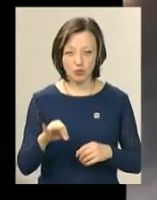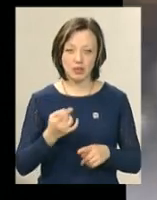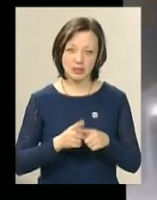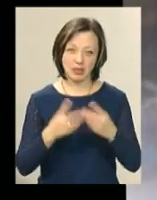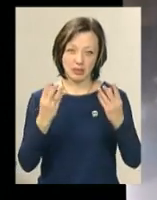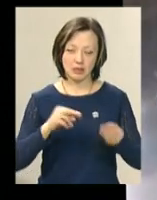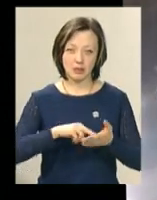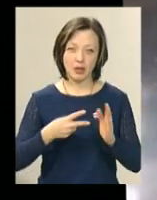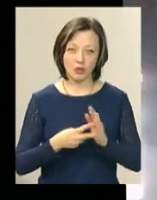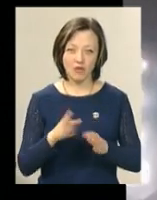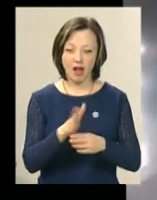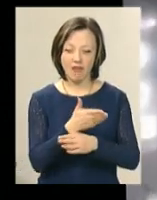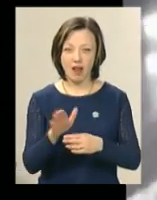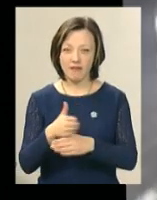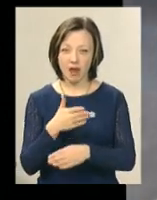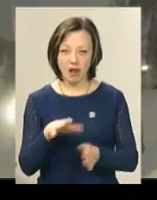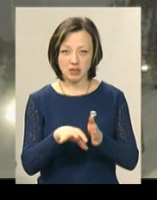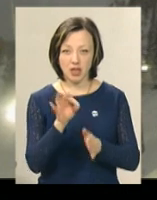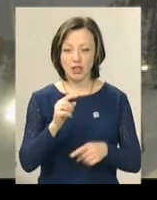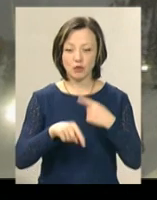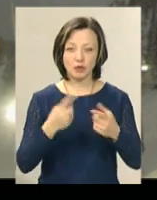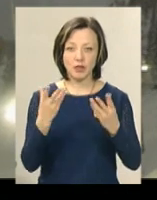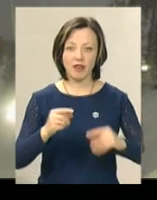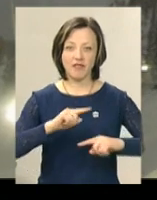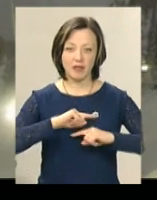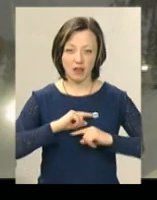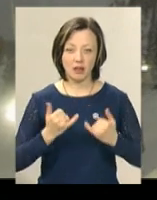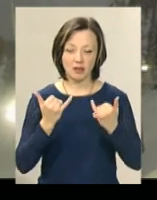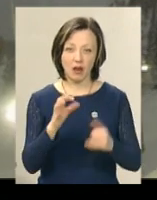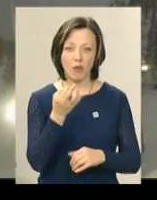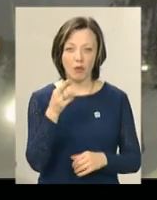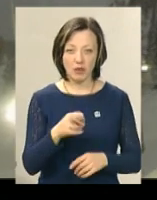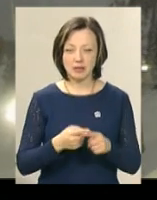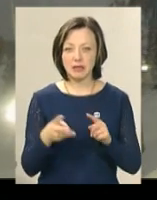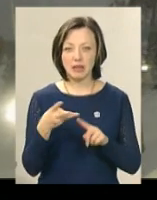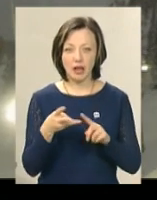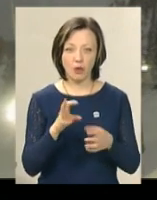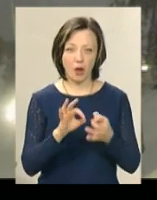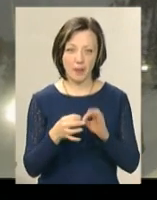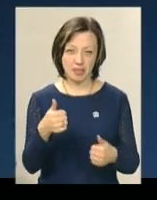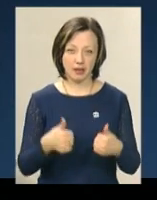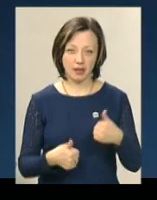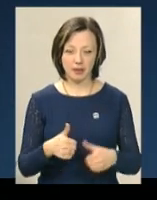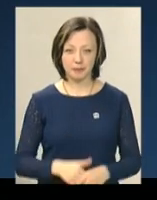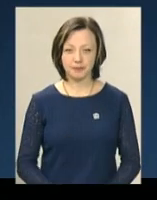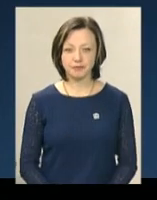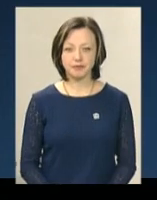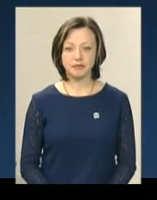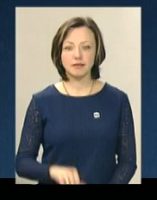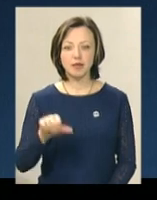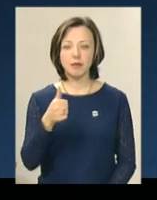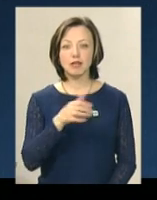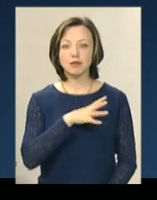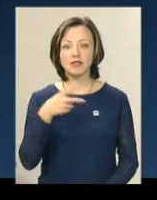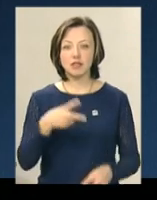на цей день запланована кваліфікація. Наступного дня відбудеться фінал. Для Ольги Полюк це будуть треті олімпійські ігри. Перша була 2010